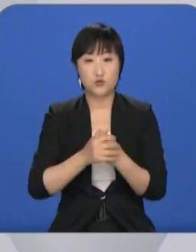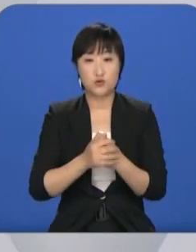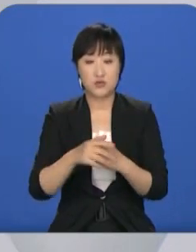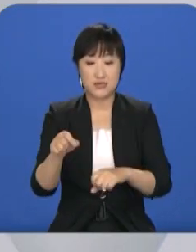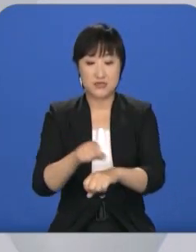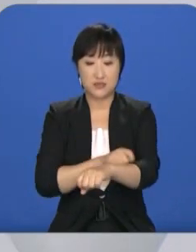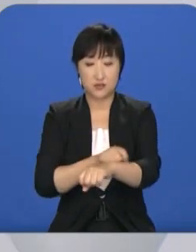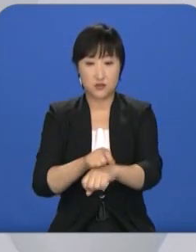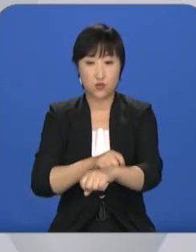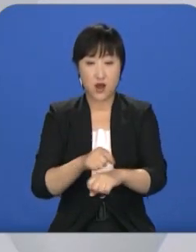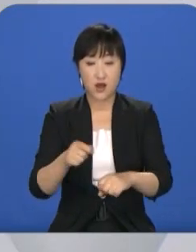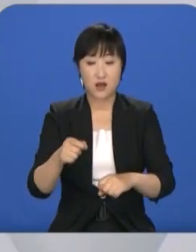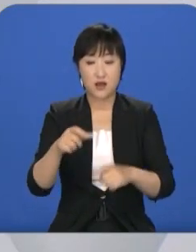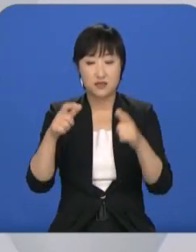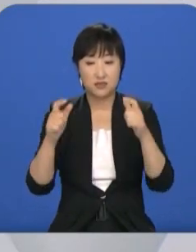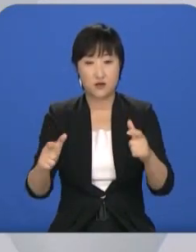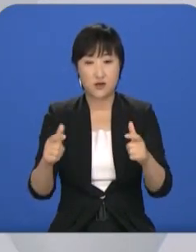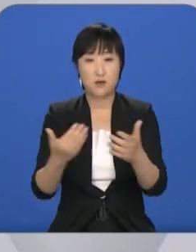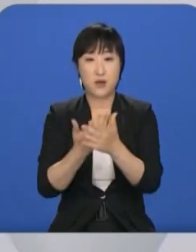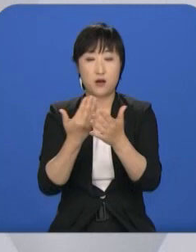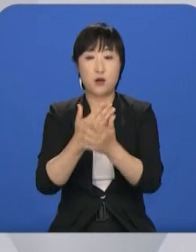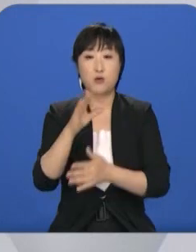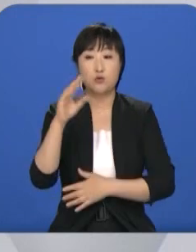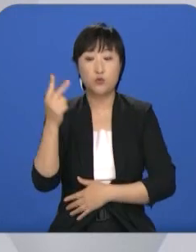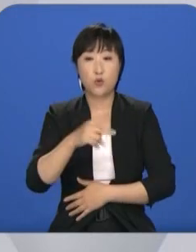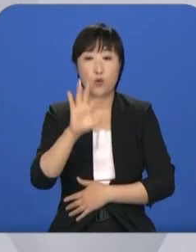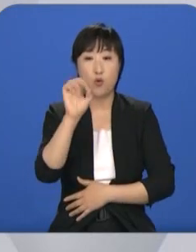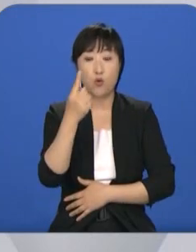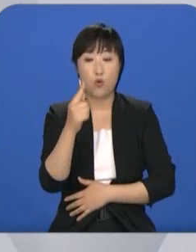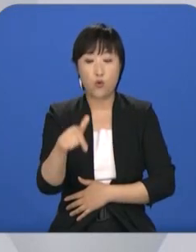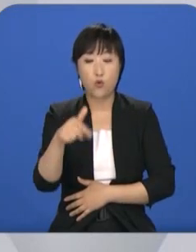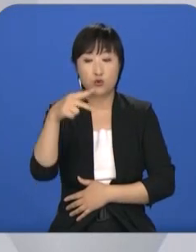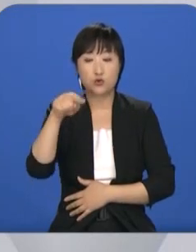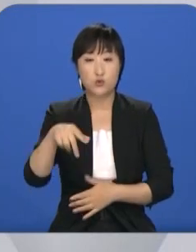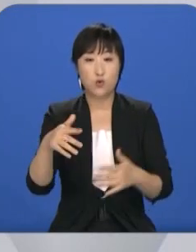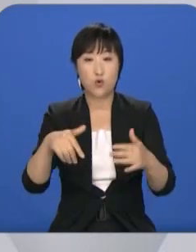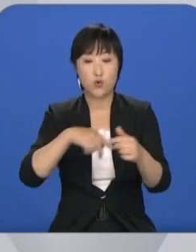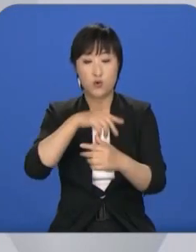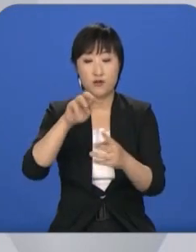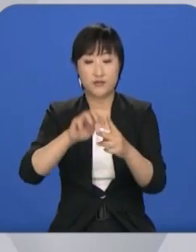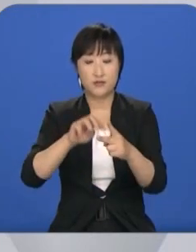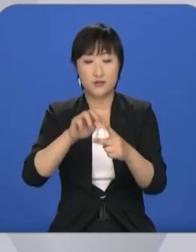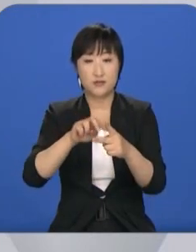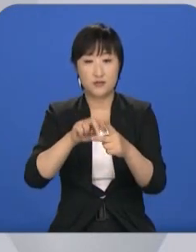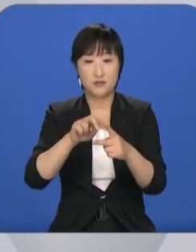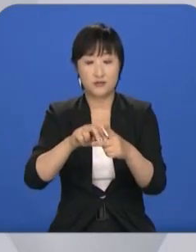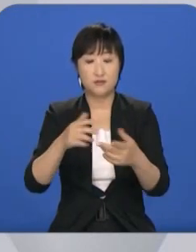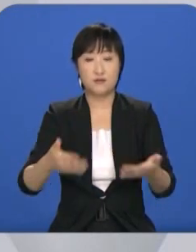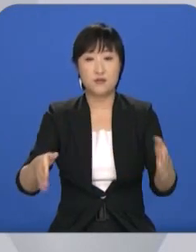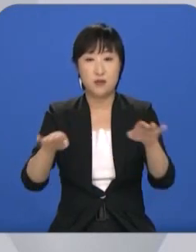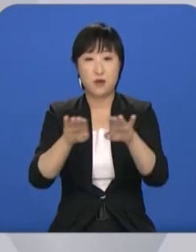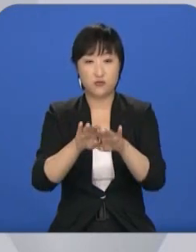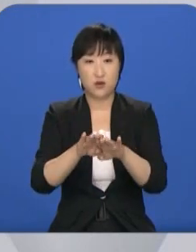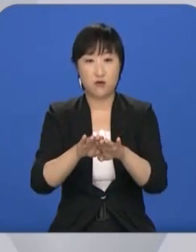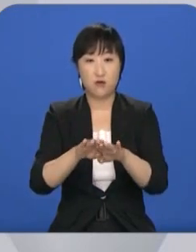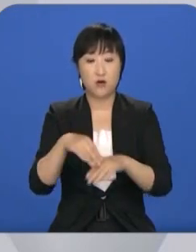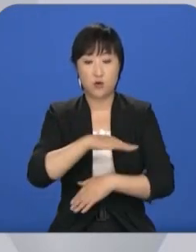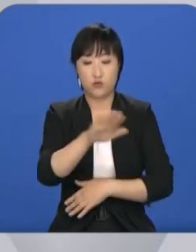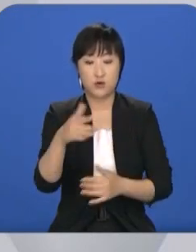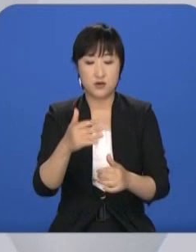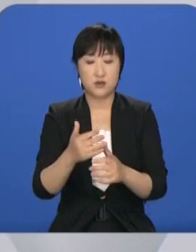특화 문화 컨텐츠 개발은 물론 옥주골 아타게미 운영, 우리의 귀중한 문화예술 자원의